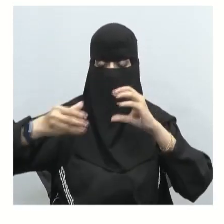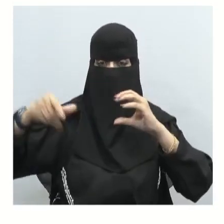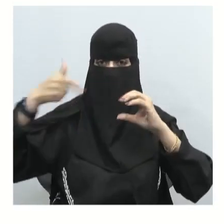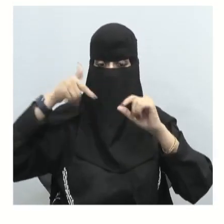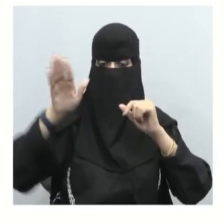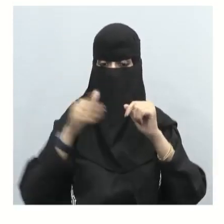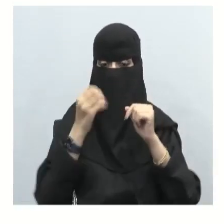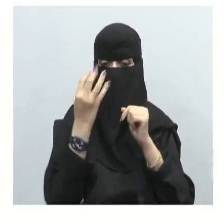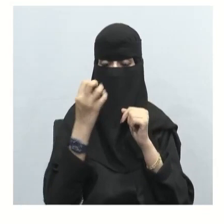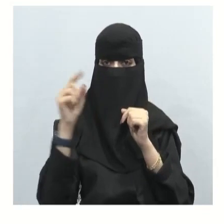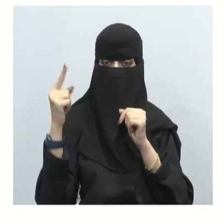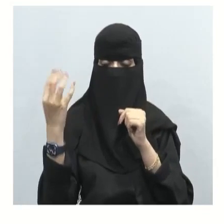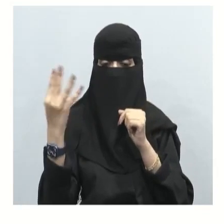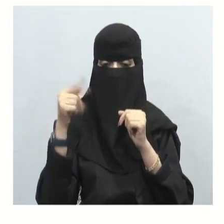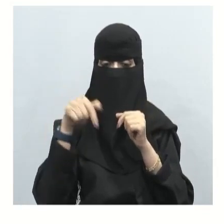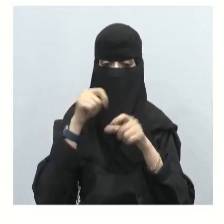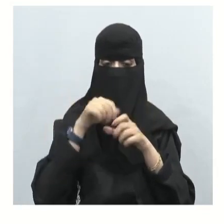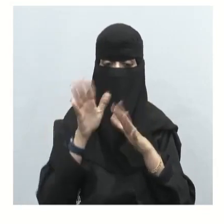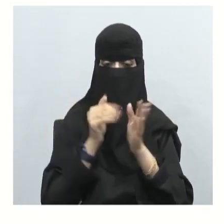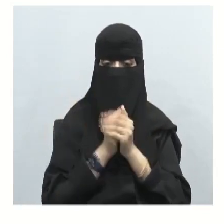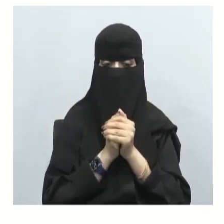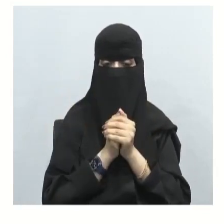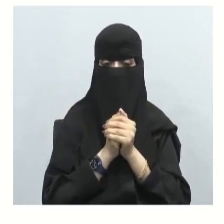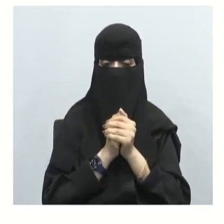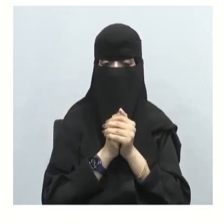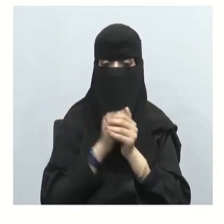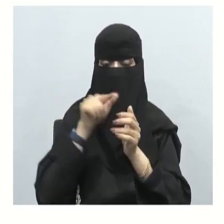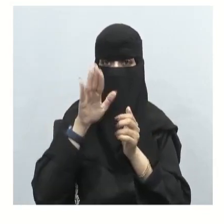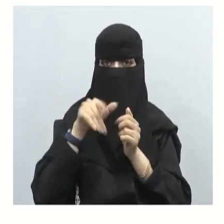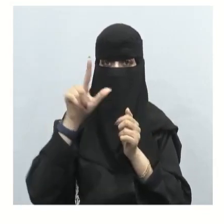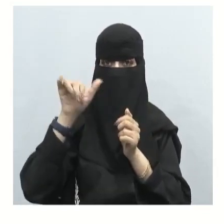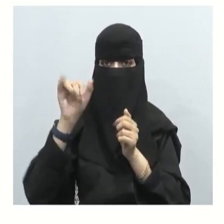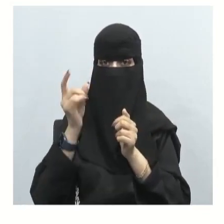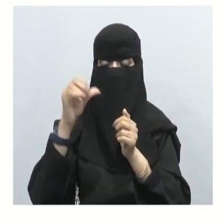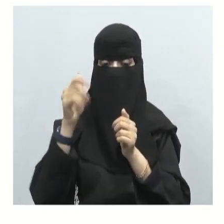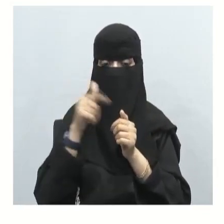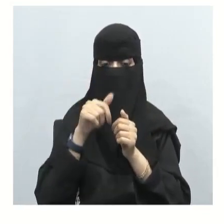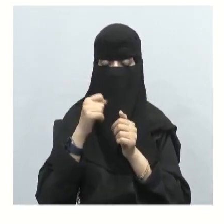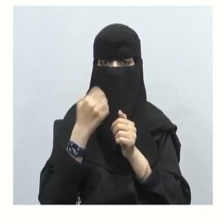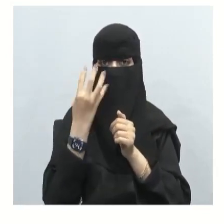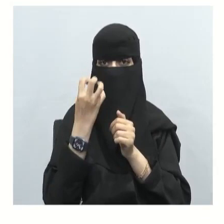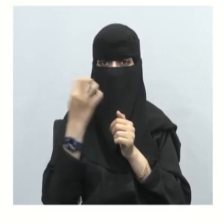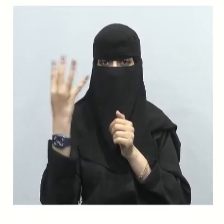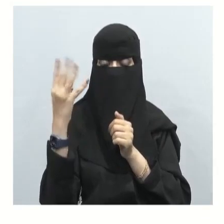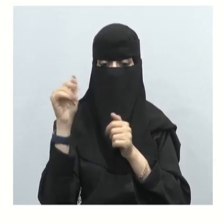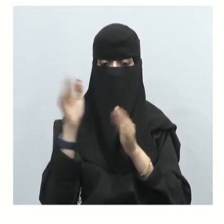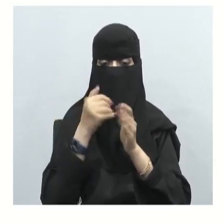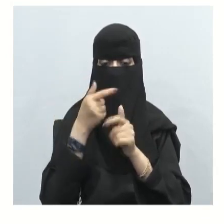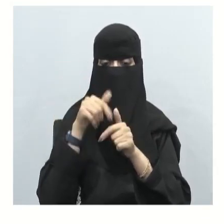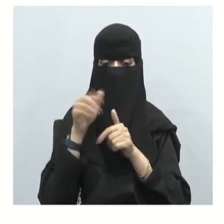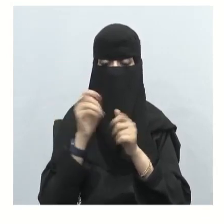404 نانو متر في الفراغ اذا ليندا 4 نانو